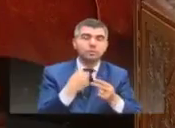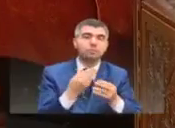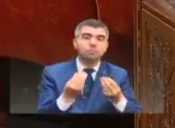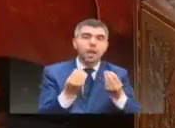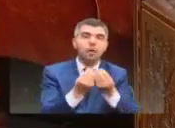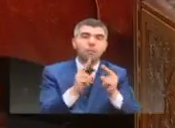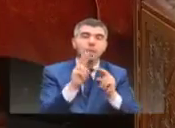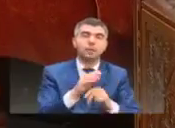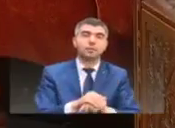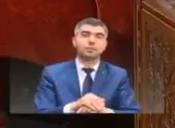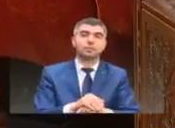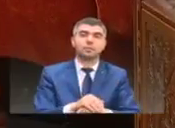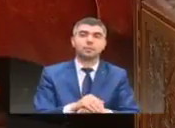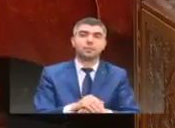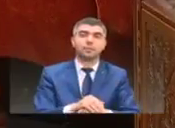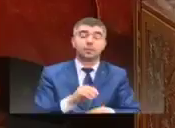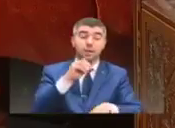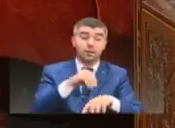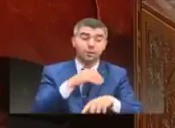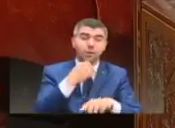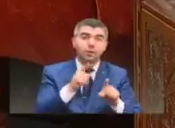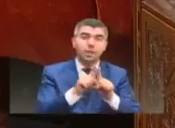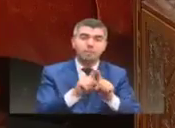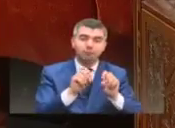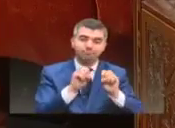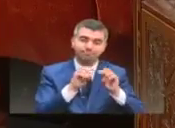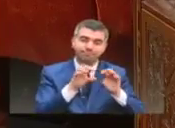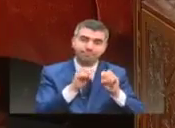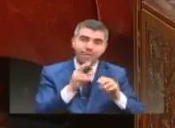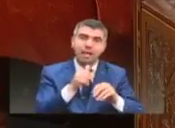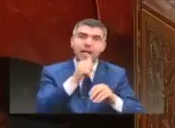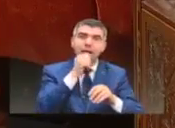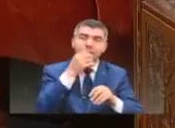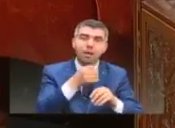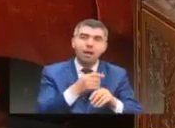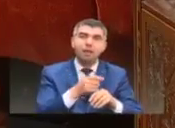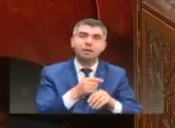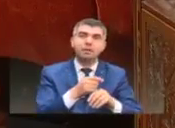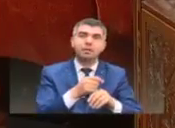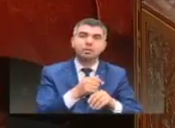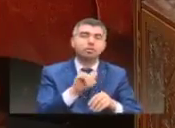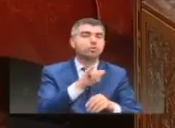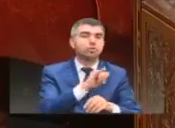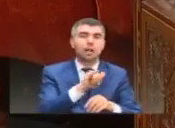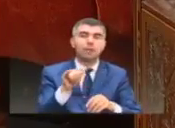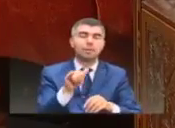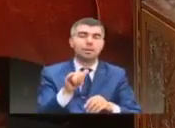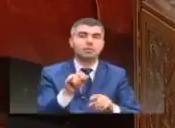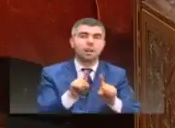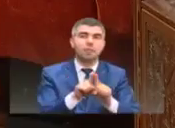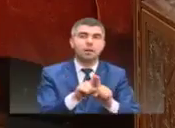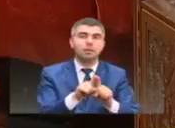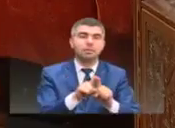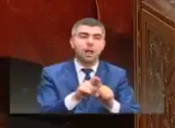جودة المياه، أقول وأكرر هذه المسألة هي مسألة اللي ما فيهاش تساهل وما فيهاش